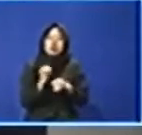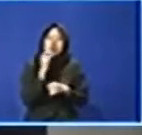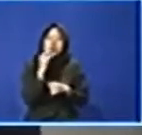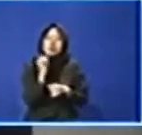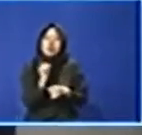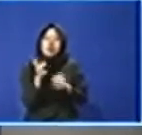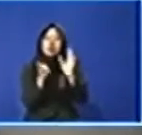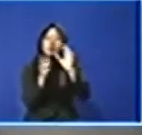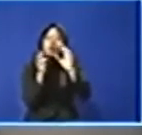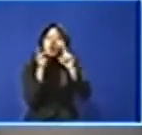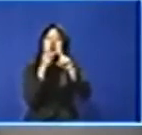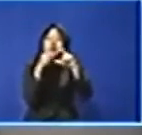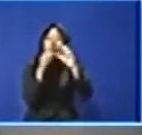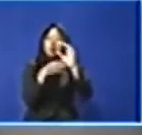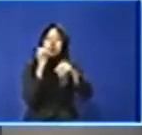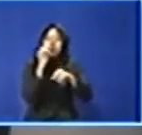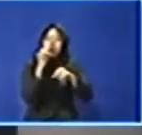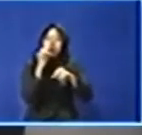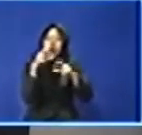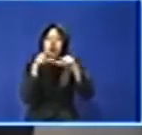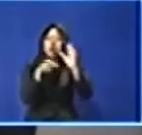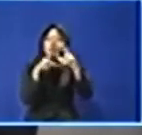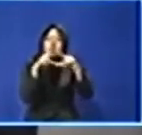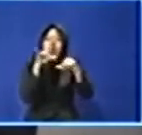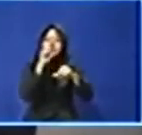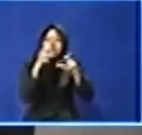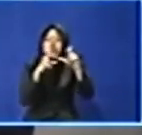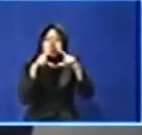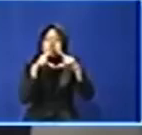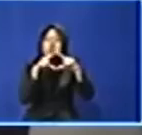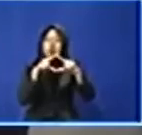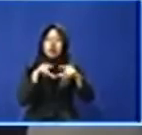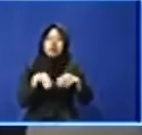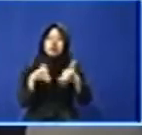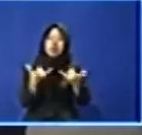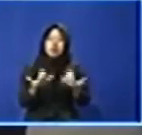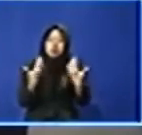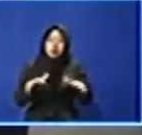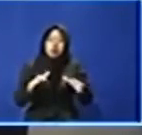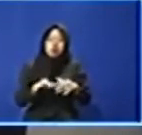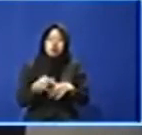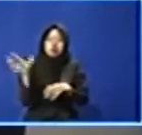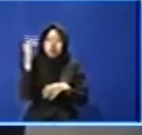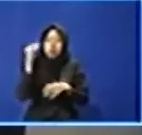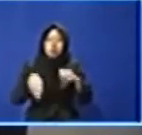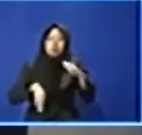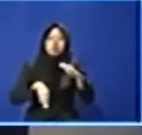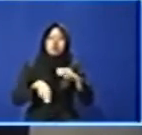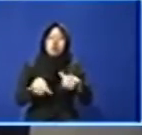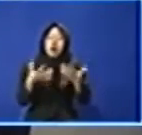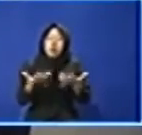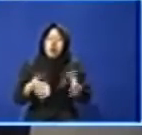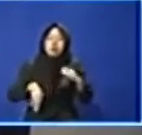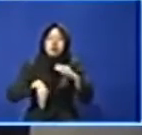Bagaimana bisa memanfaatkan serta Bagaimana memaksimalkan anggaran yang sudah kita lakukan kalau kita ingin